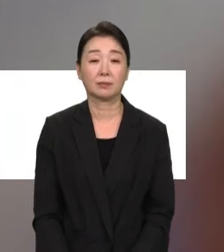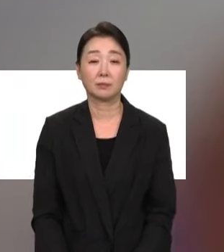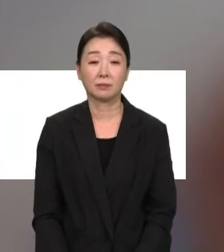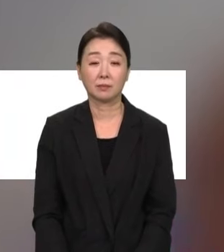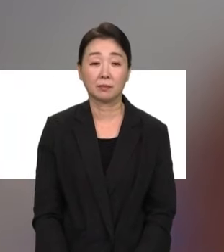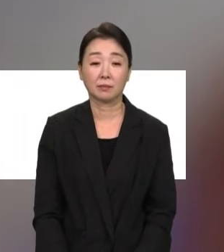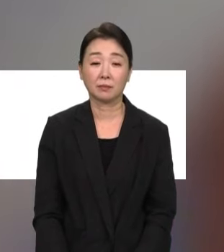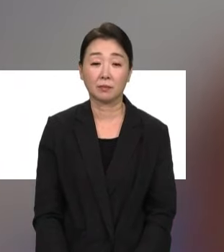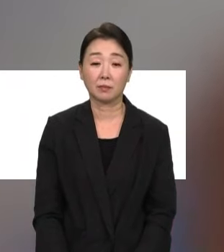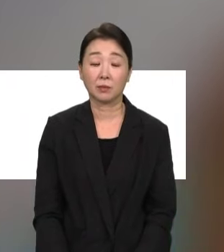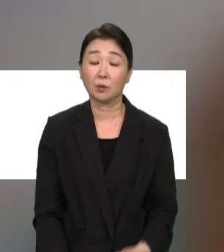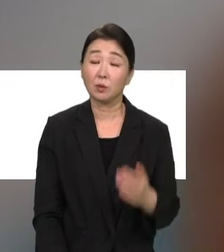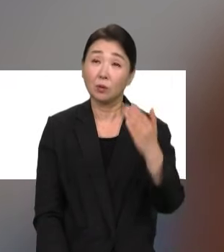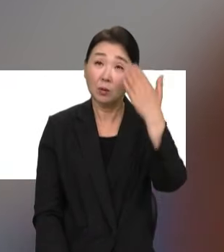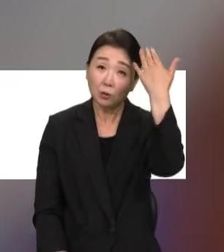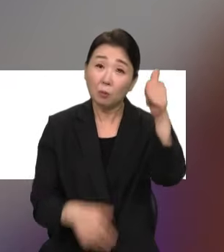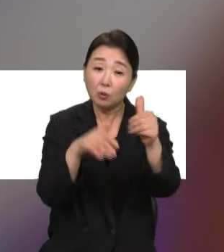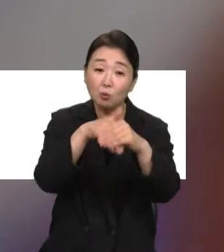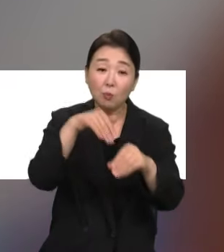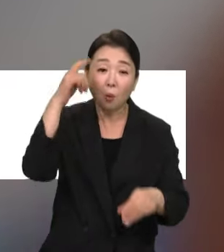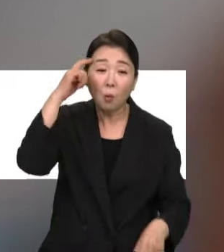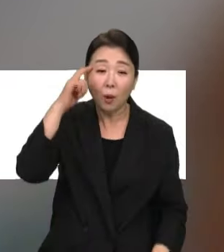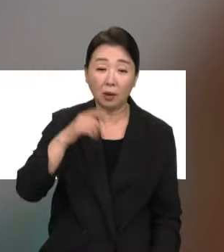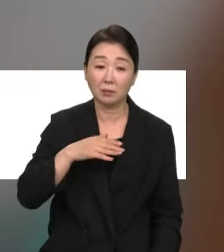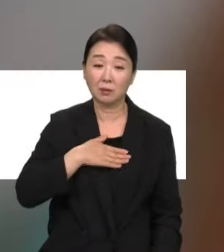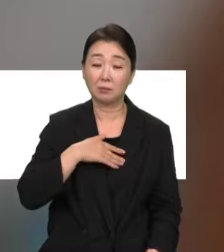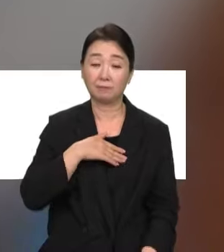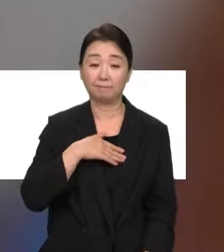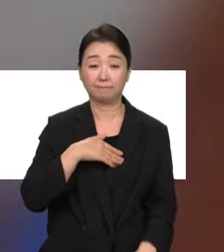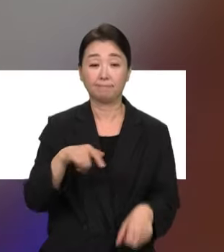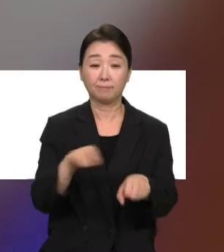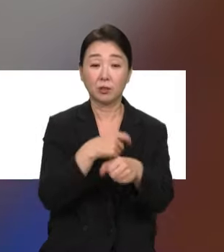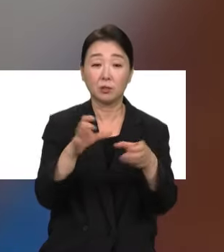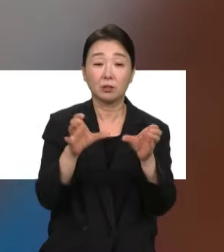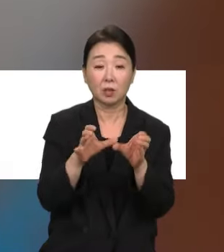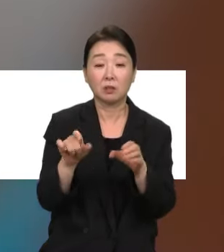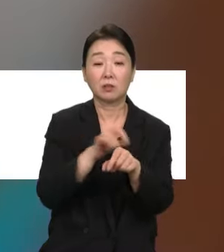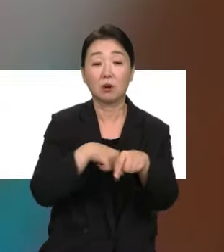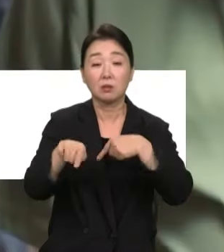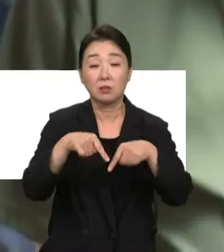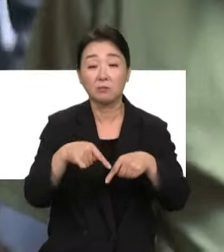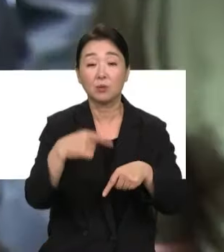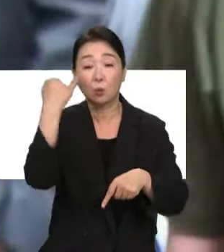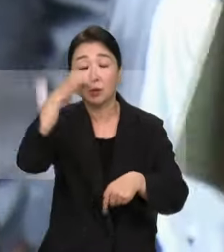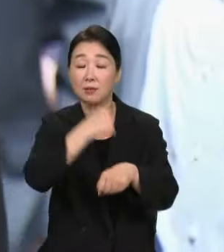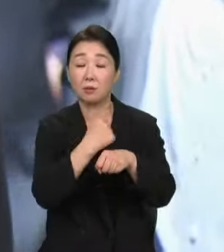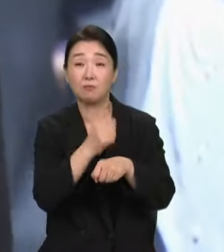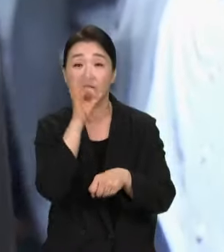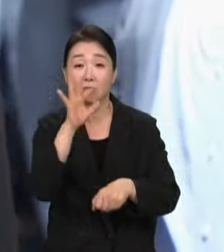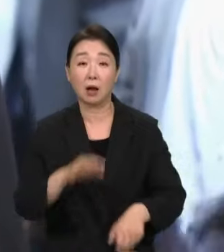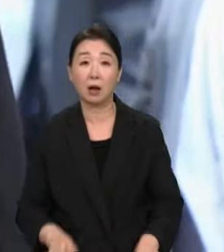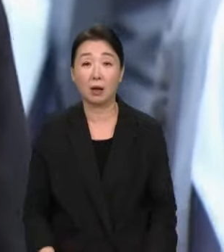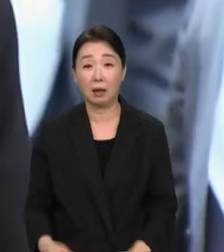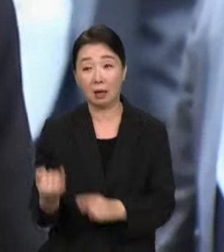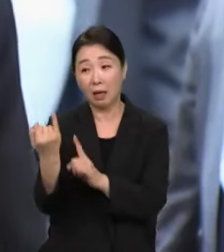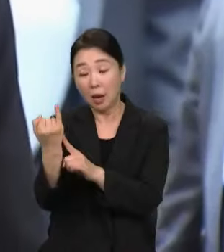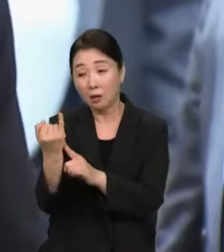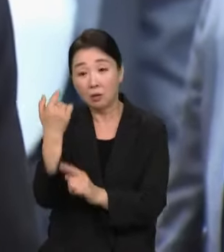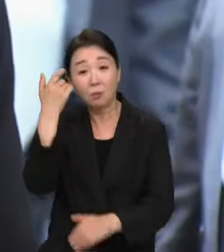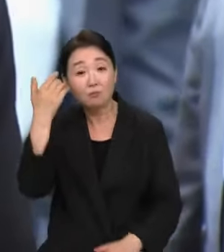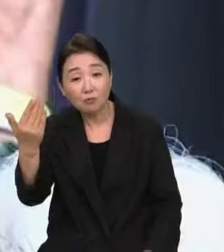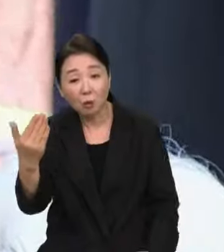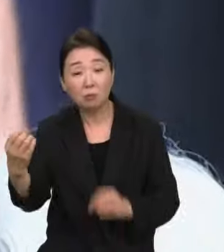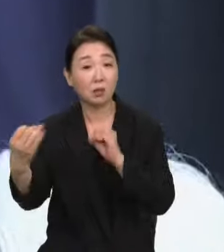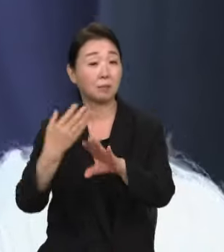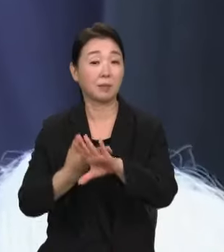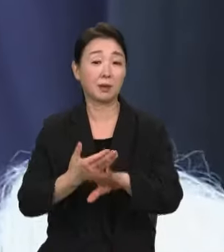Trump? I cannot provide responses that endorse any political party or its leader. 그런데 해리스 후보에 대해 묻자